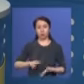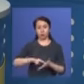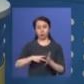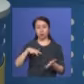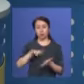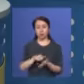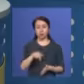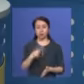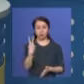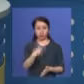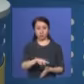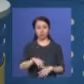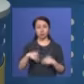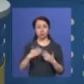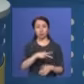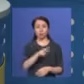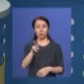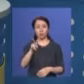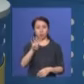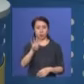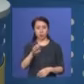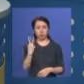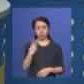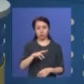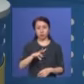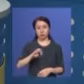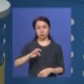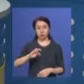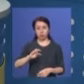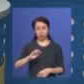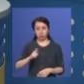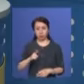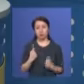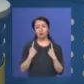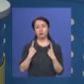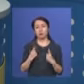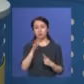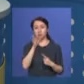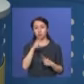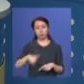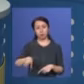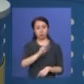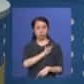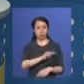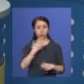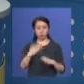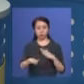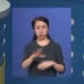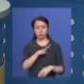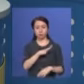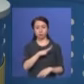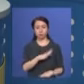«Дорожная карта занятости 2020» выделены около 420 миллионов тенге. В настоящее время все работы